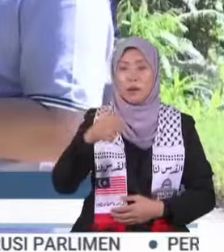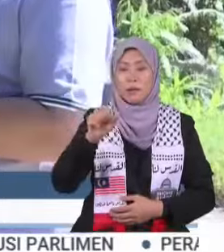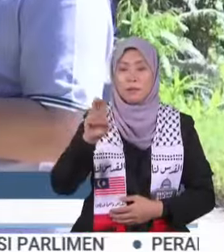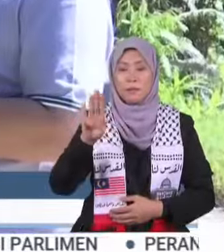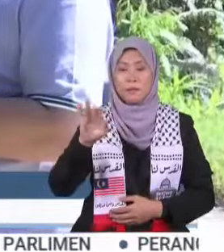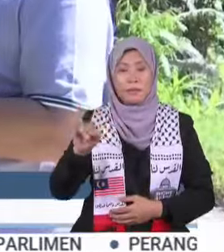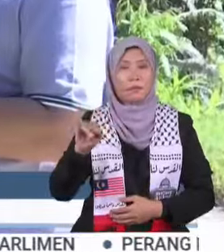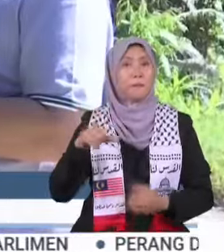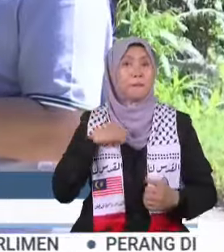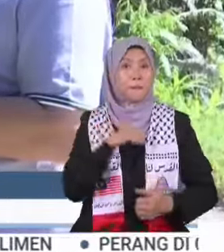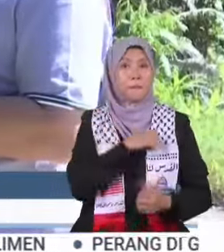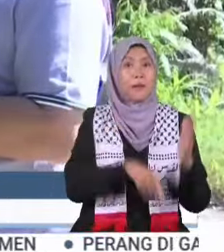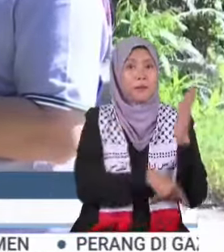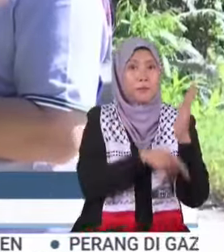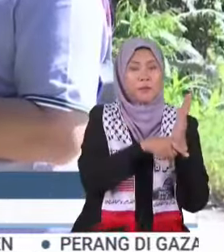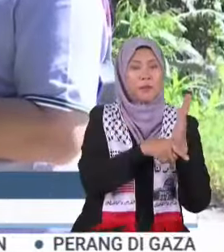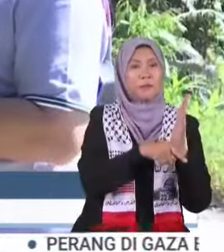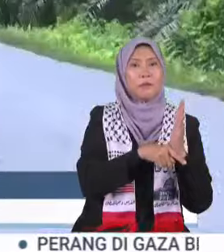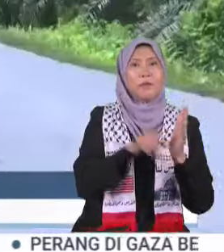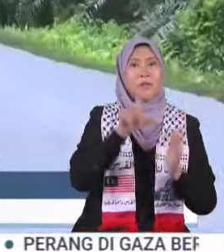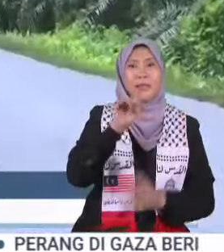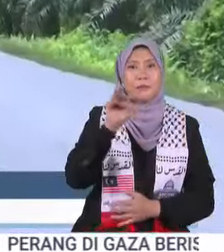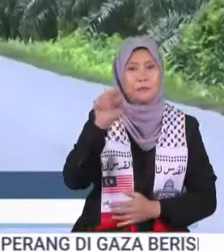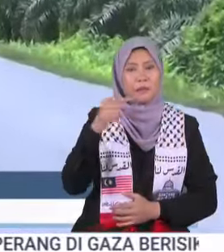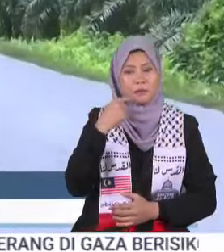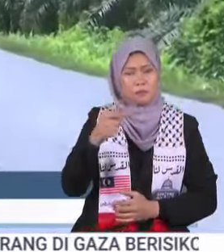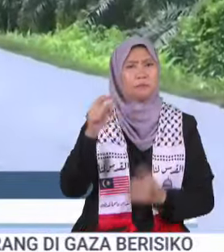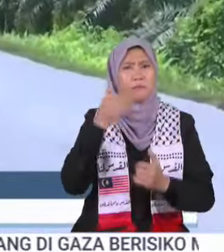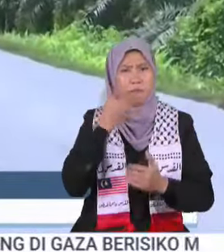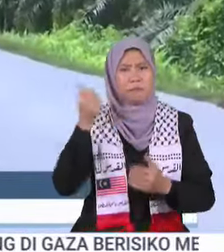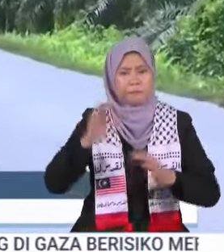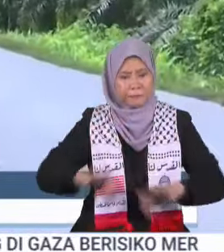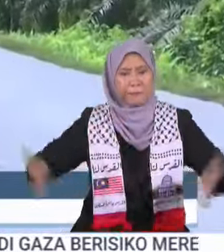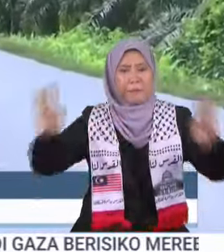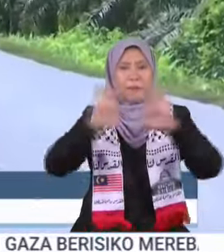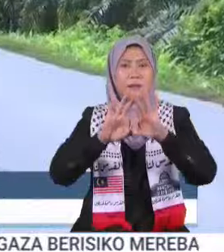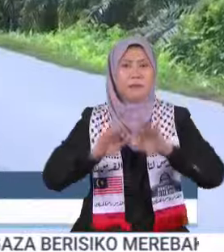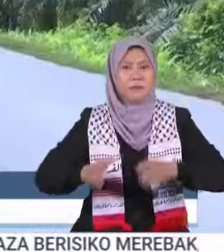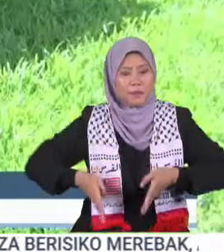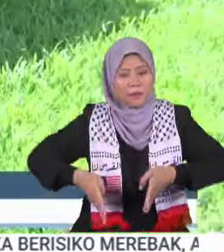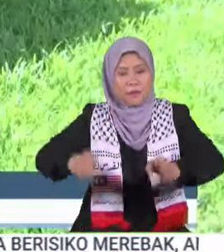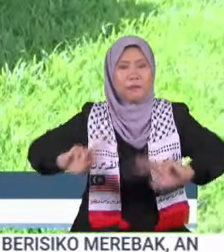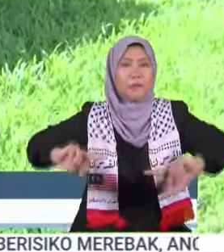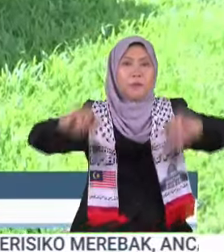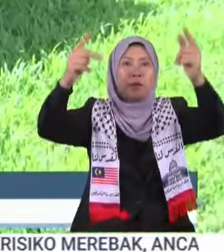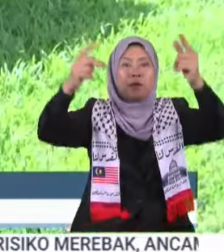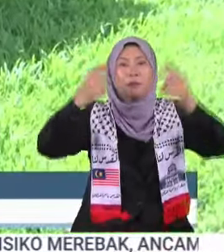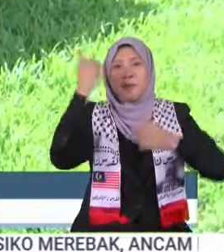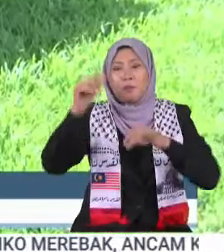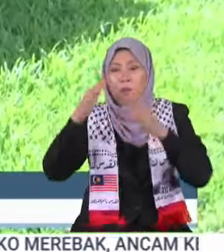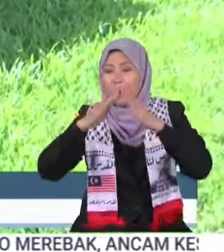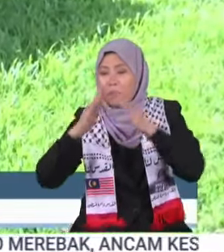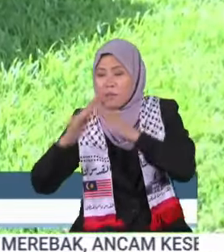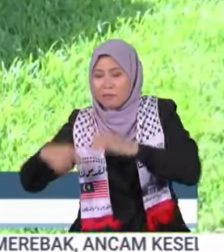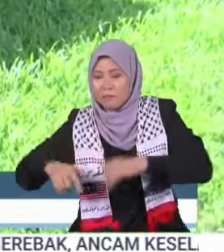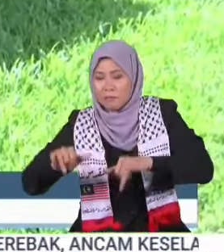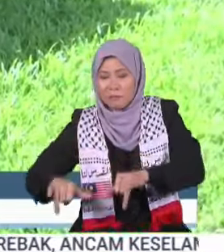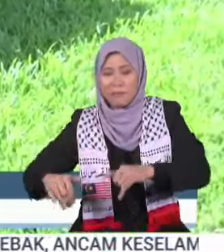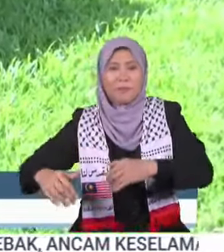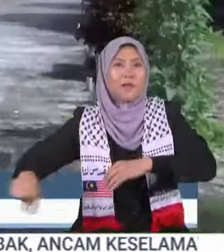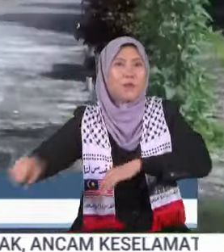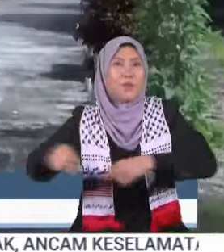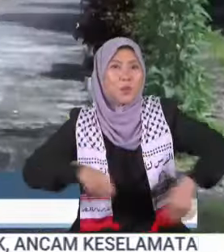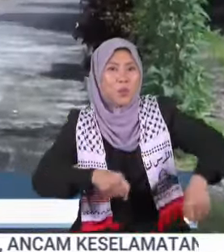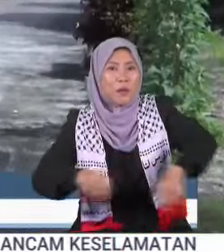parlimen Limbang memberitahu naik taraf itu penting bagi keselesaan penduduk dan kebanyakan mereka yang tinggal di sepanjang Sungai telah berpindah ke